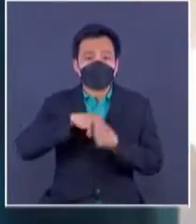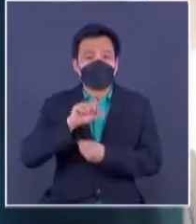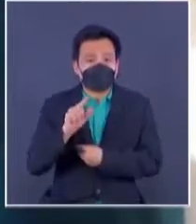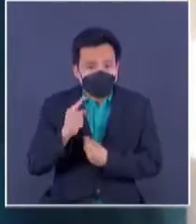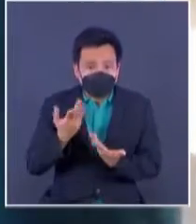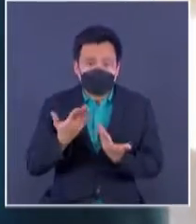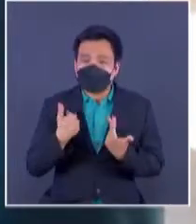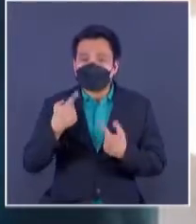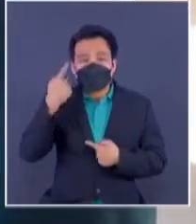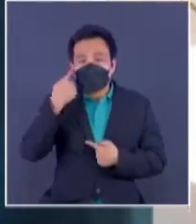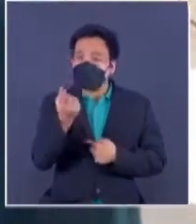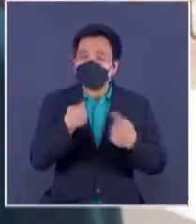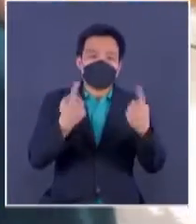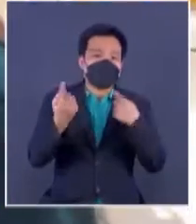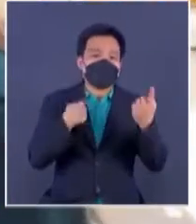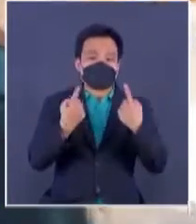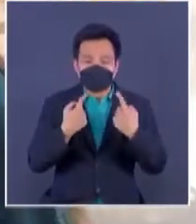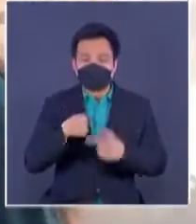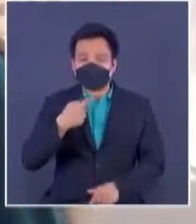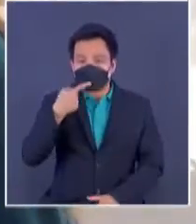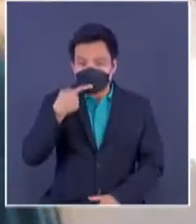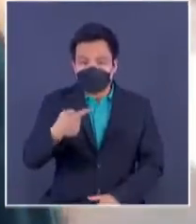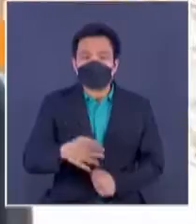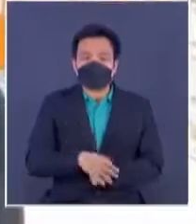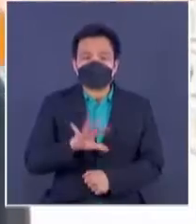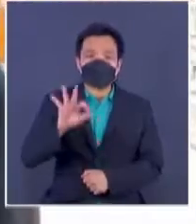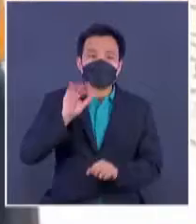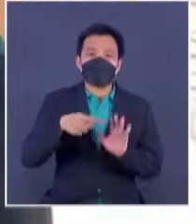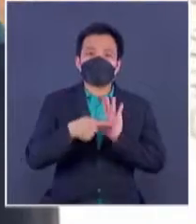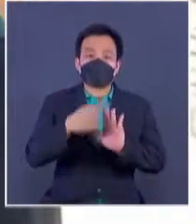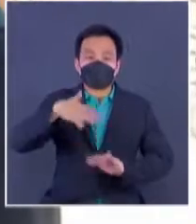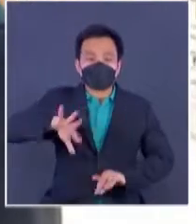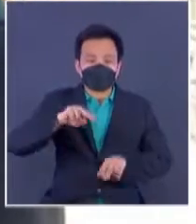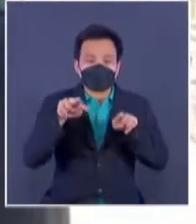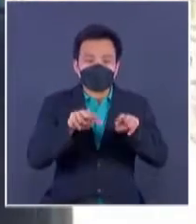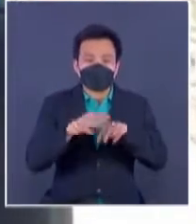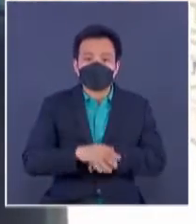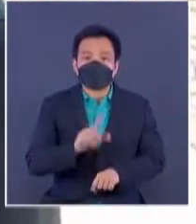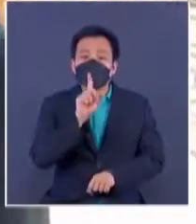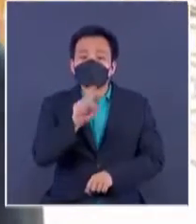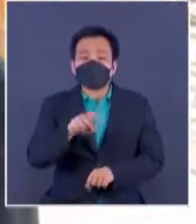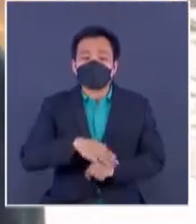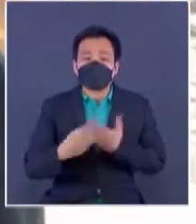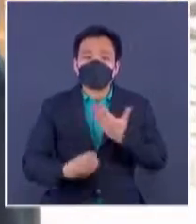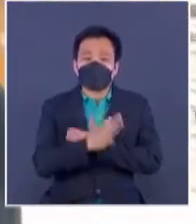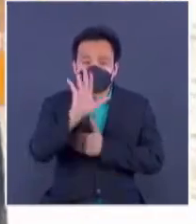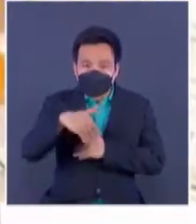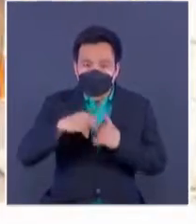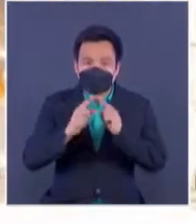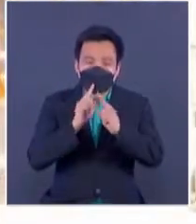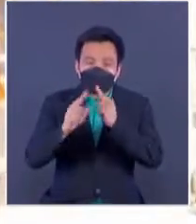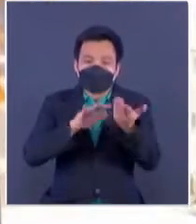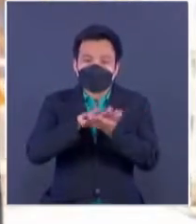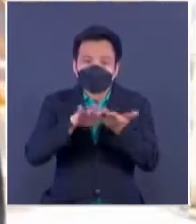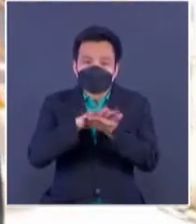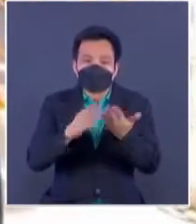จารณ์เราแบบนี้อยู่ก็ต้องลองเป็นเคสตัวอย่าง จะมีโอกาสให้เขามาไก่เกี่ยมาขอโทษไหมหรือว่าขอรับการคำ